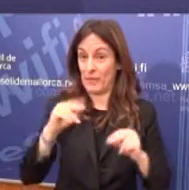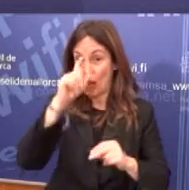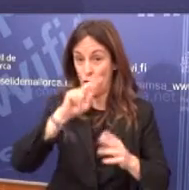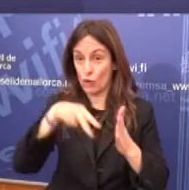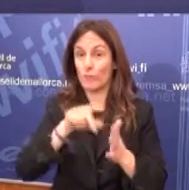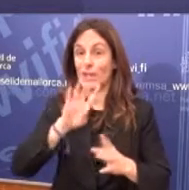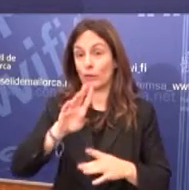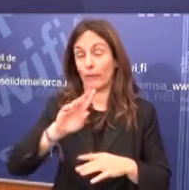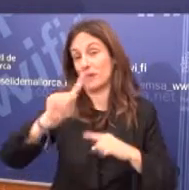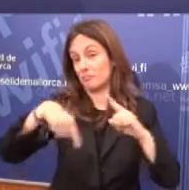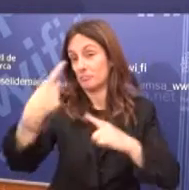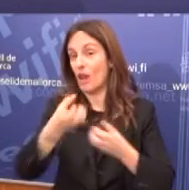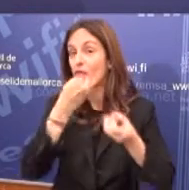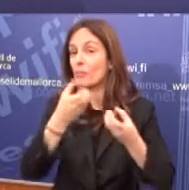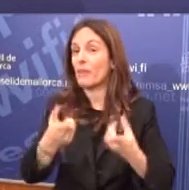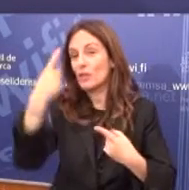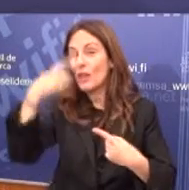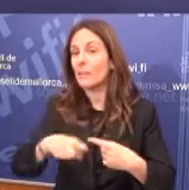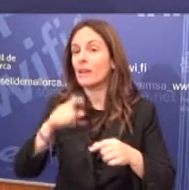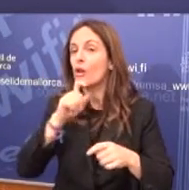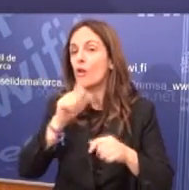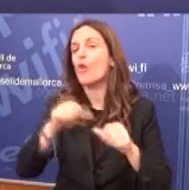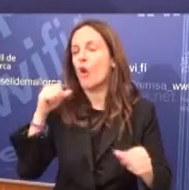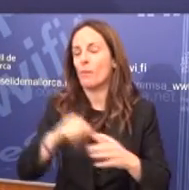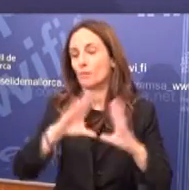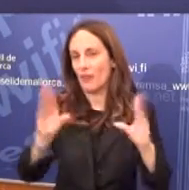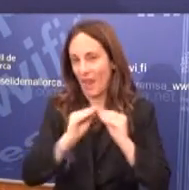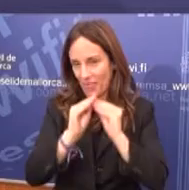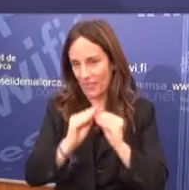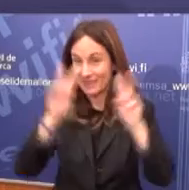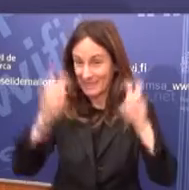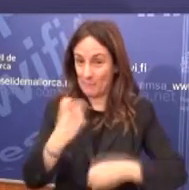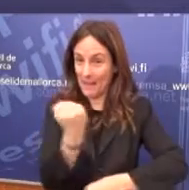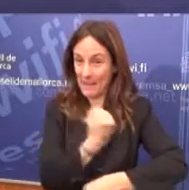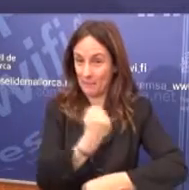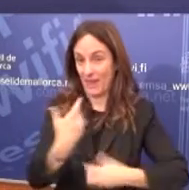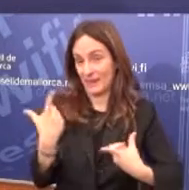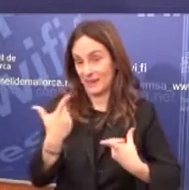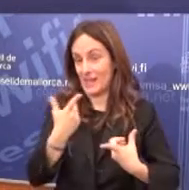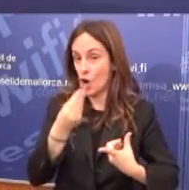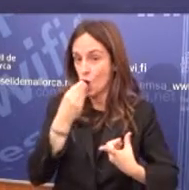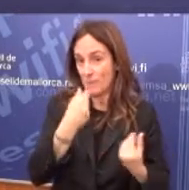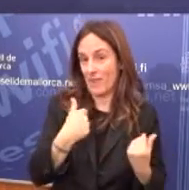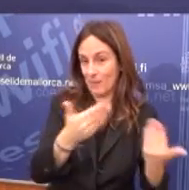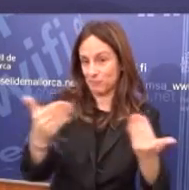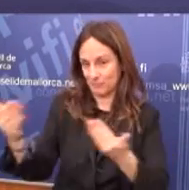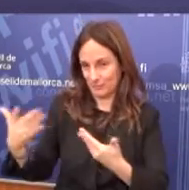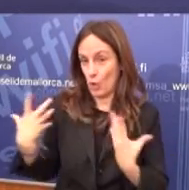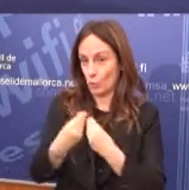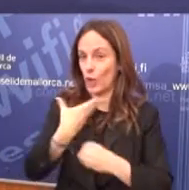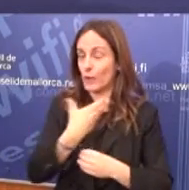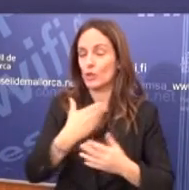valoració, les quantitats seran semblants. I això és el que us volia dir jo, senyores i senyors,